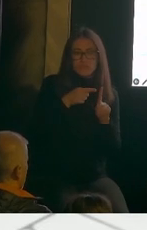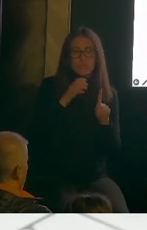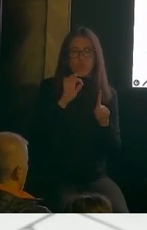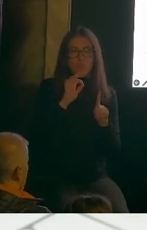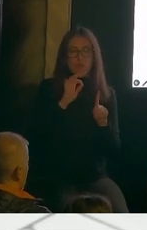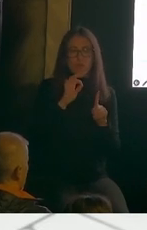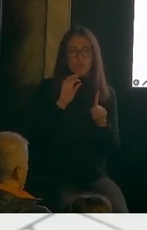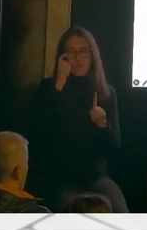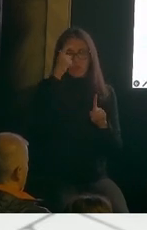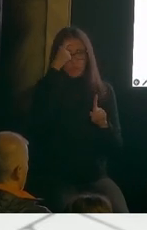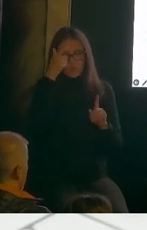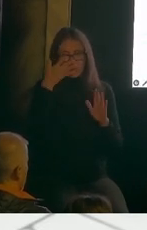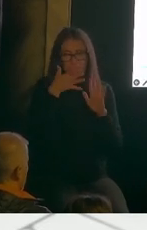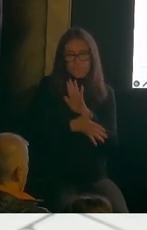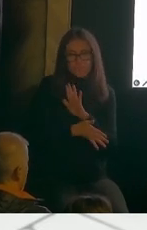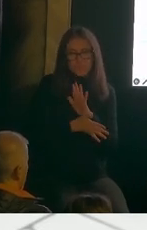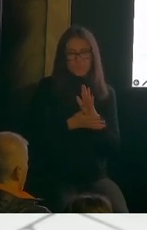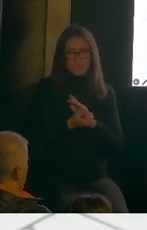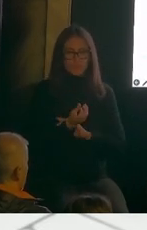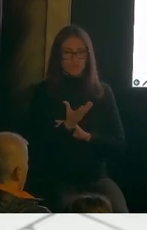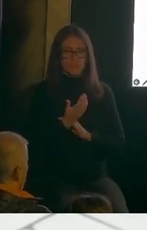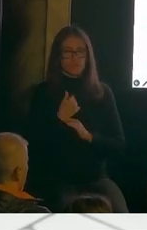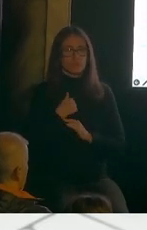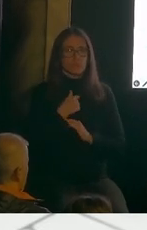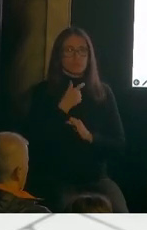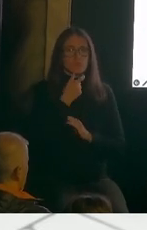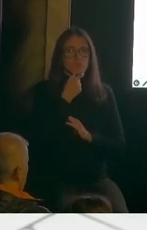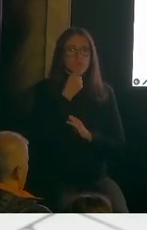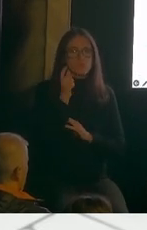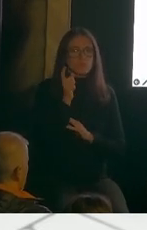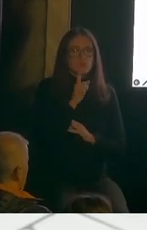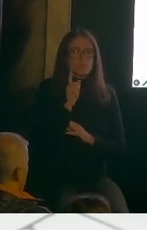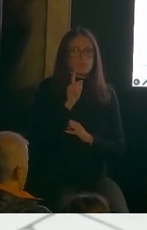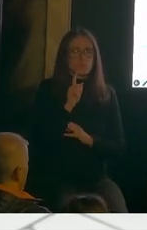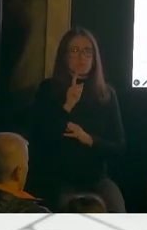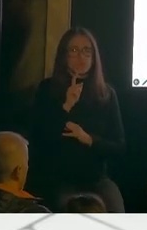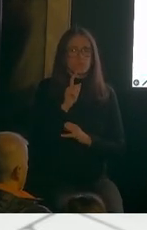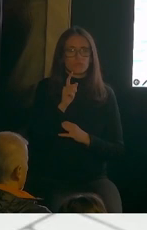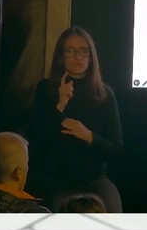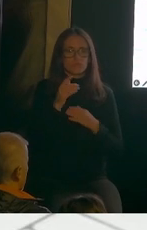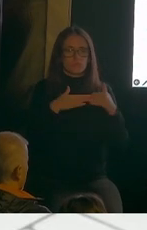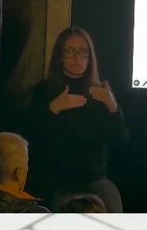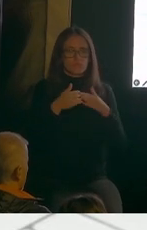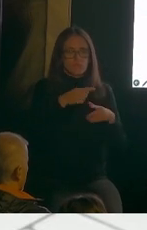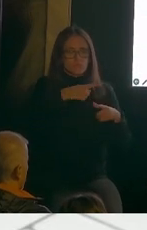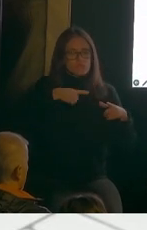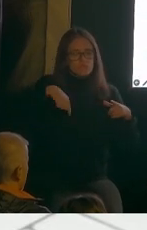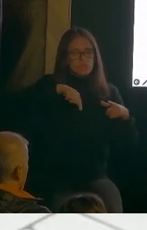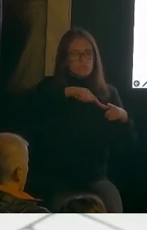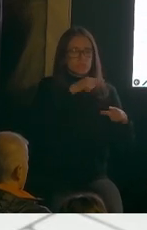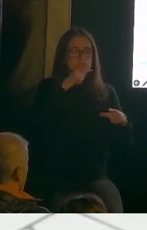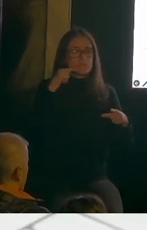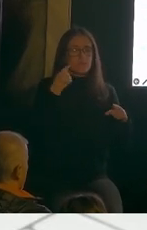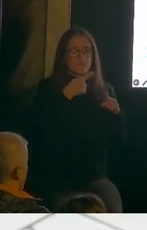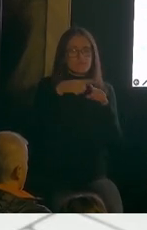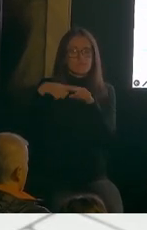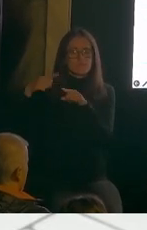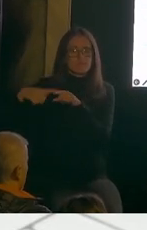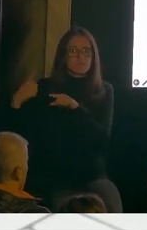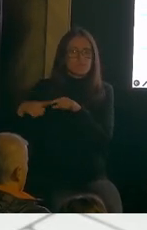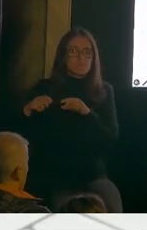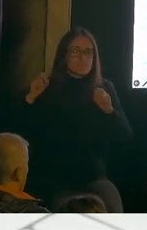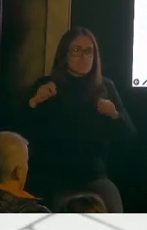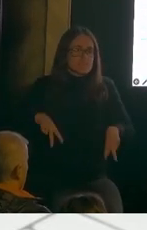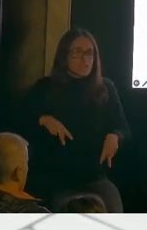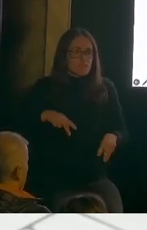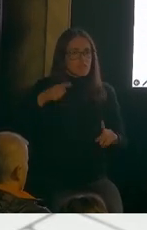concepte, ja que no m'agrada o no li trobo sentit a fer pastissos amb molts gustos sense un